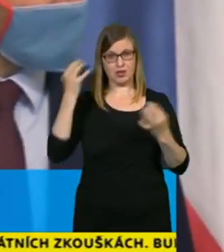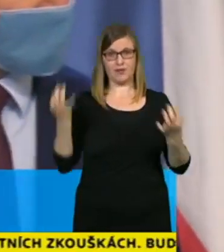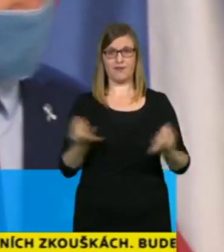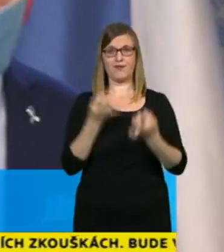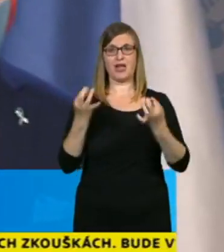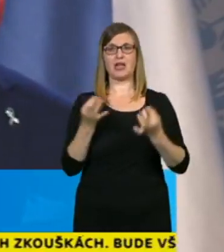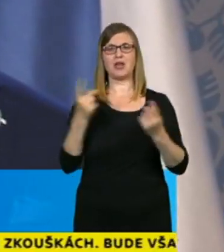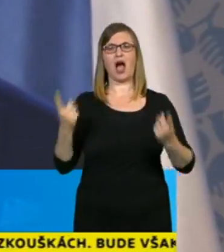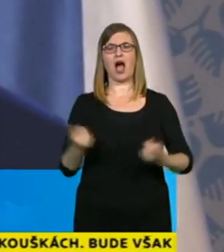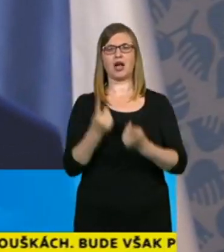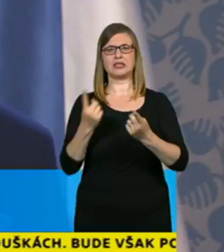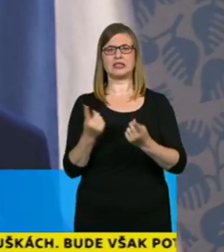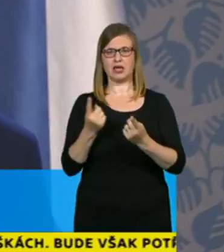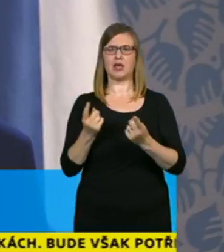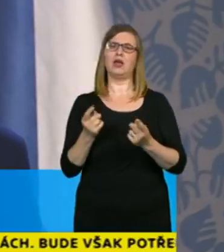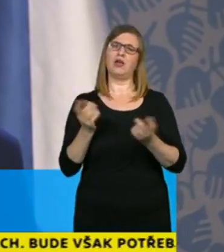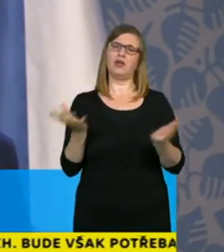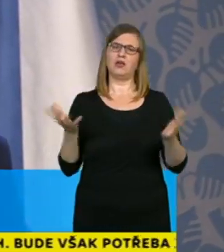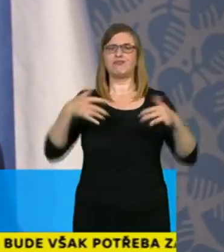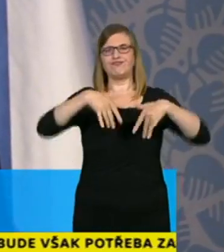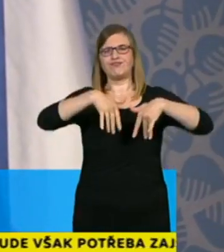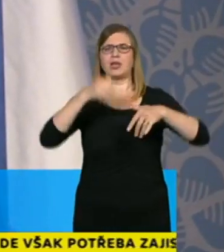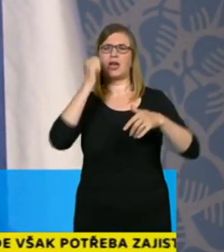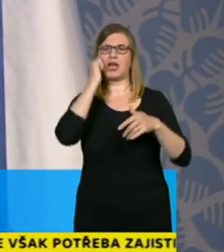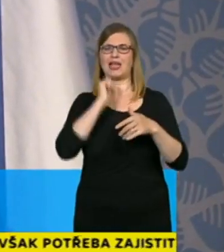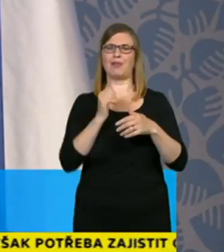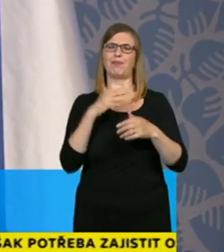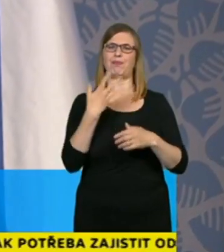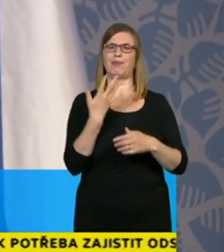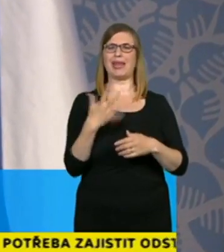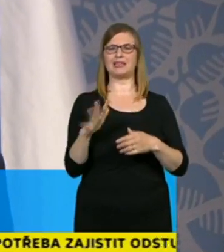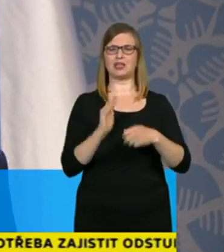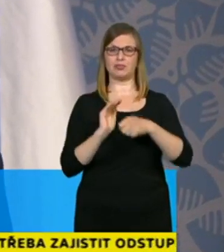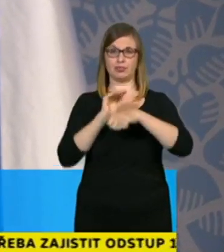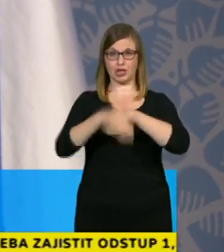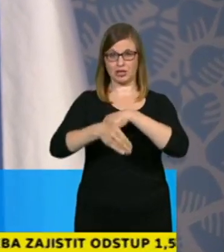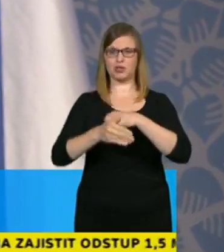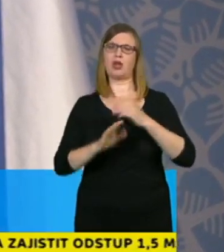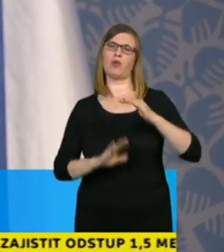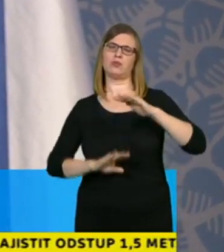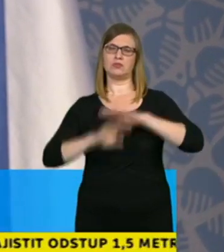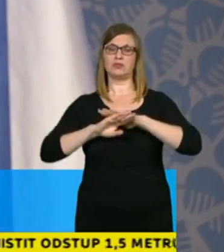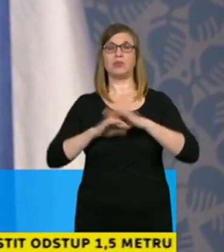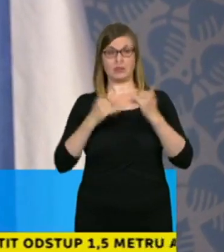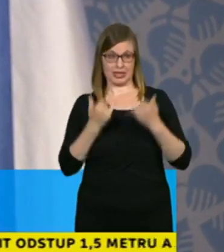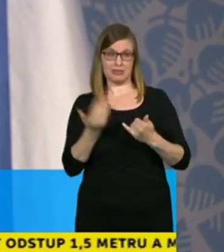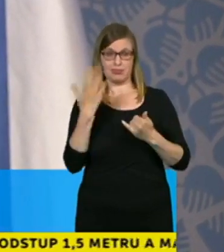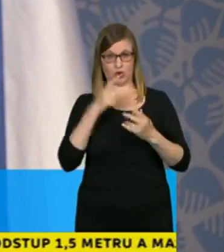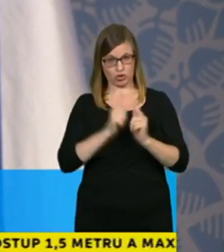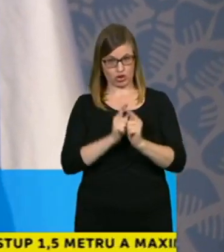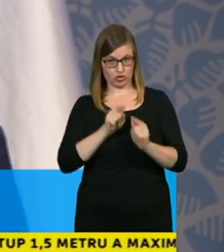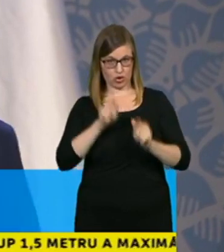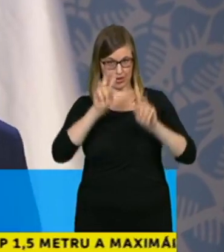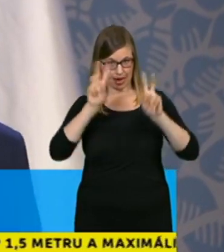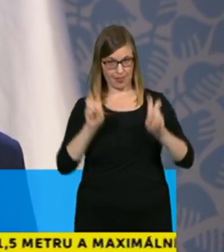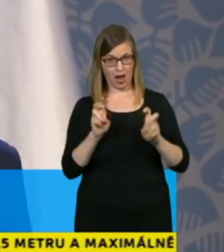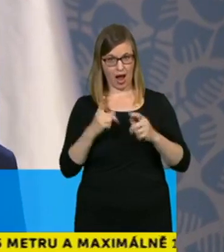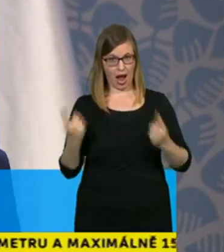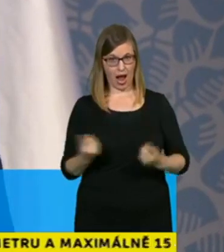do 500 osob od nějaké doby. Hovořilo se i o tom 25. květnu, tak zda jste to dnes řešili a jak. Děkuji.